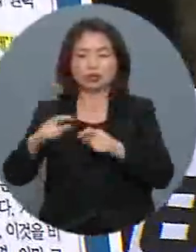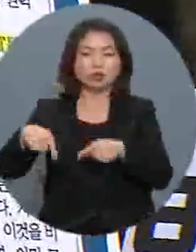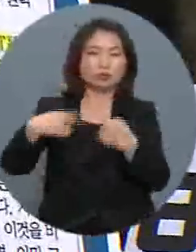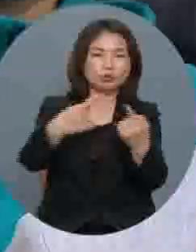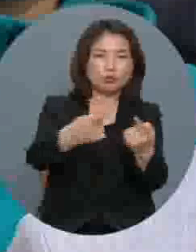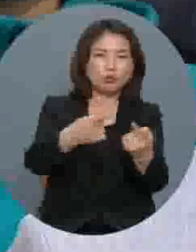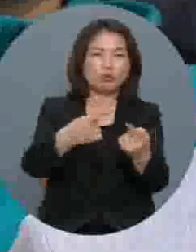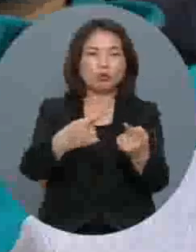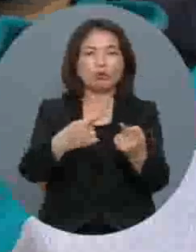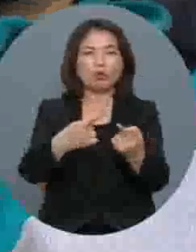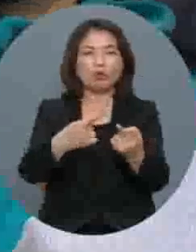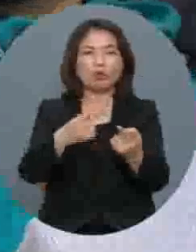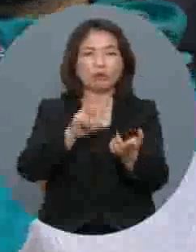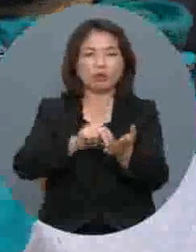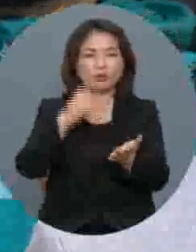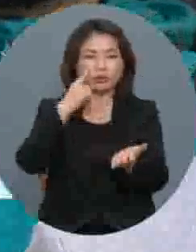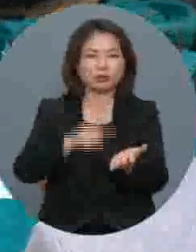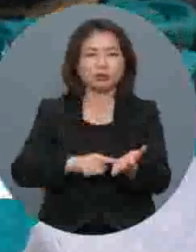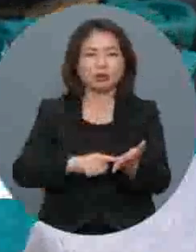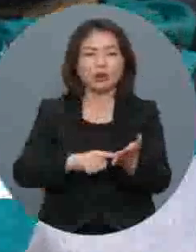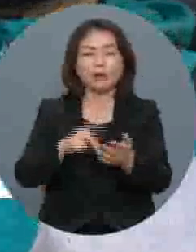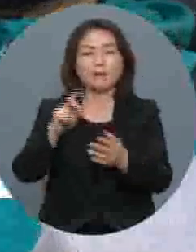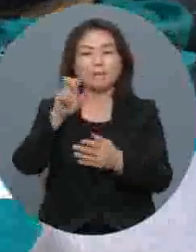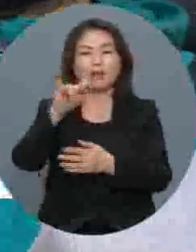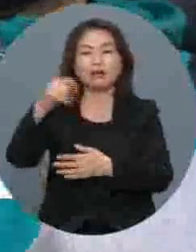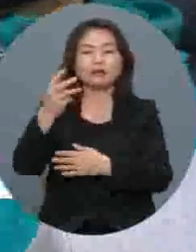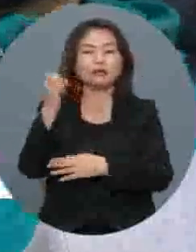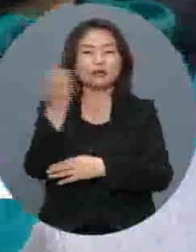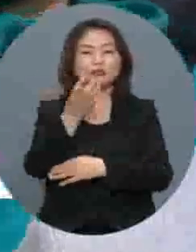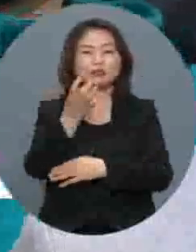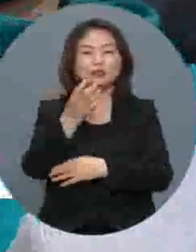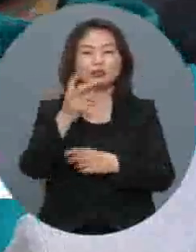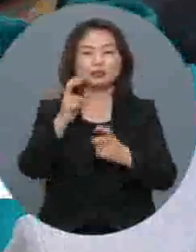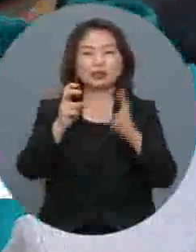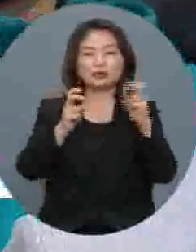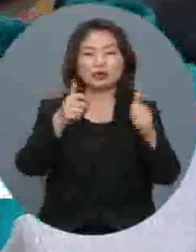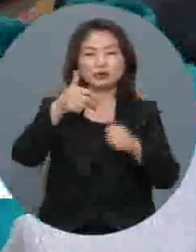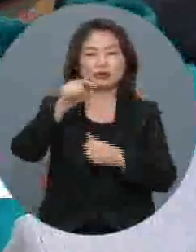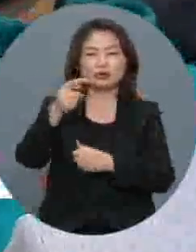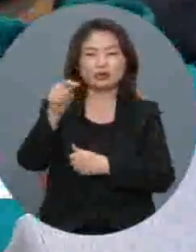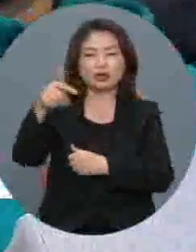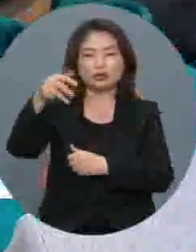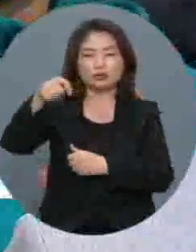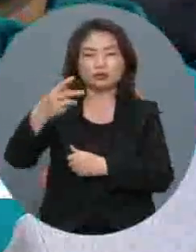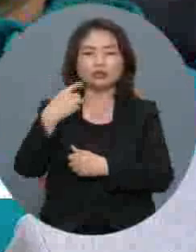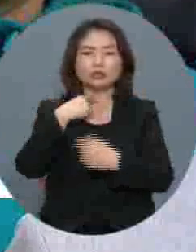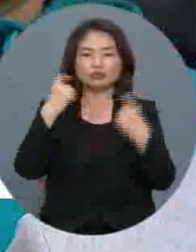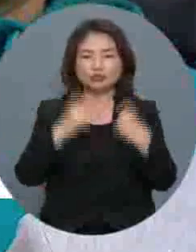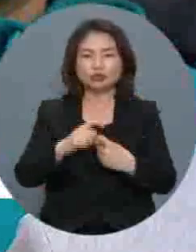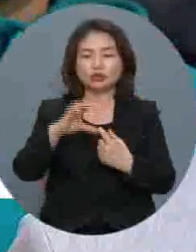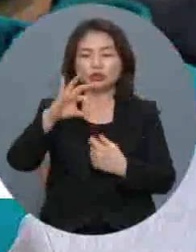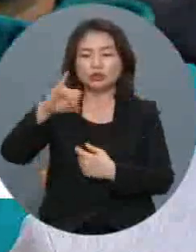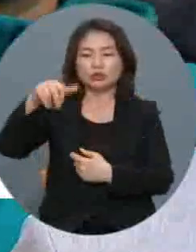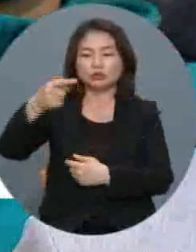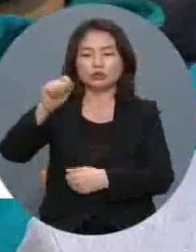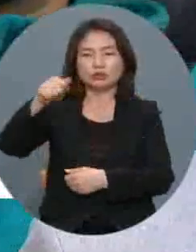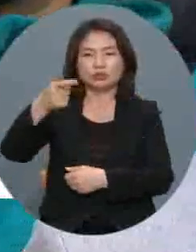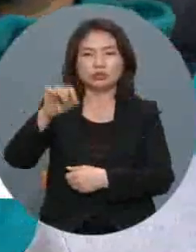소환됐습니다. 매일신문 사장이었던 전달출 신부가 있었고 이종용 신부가